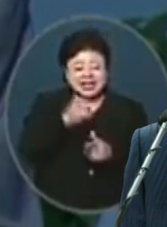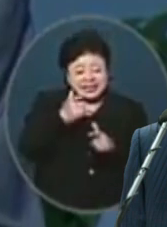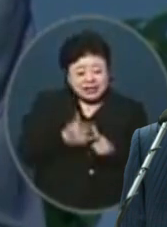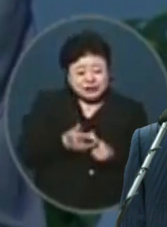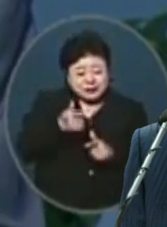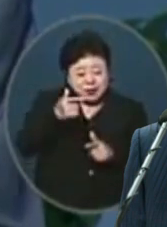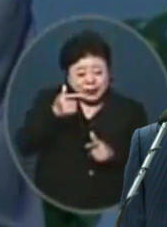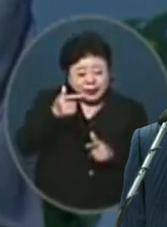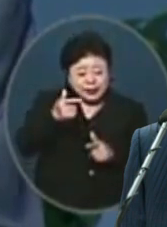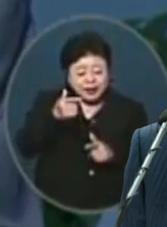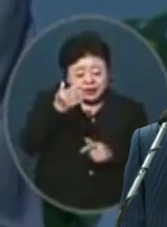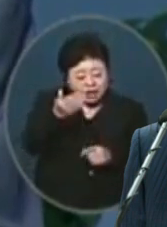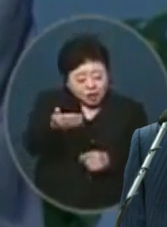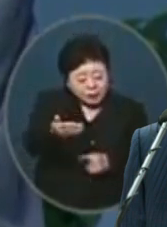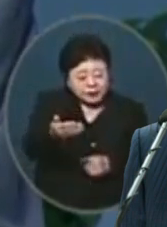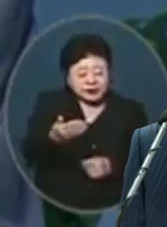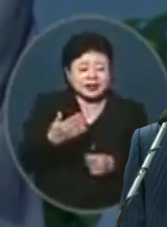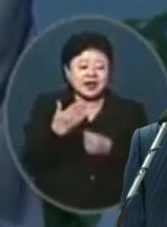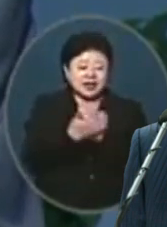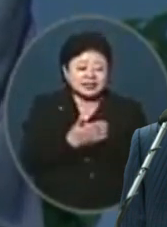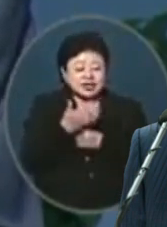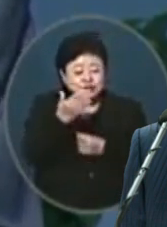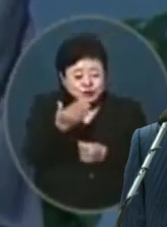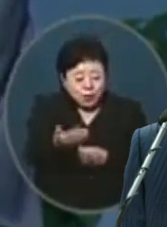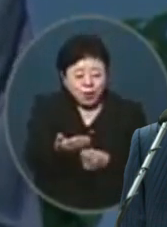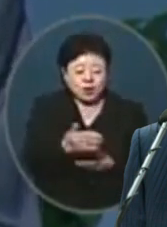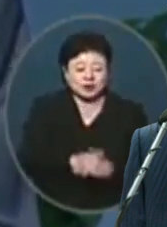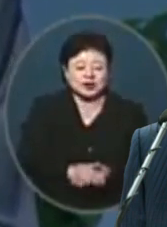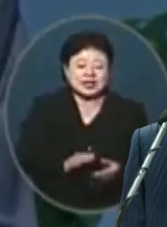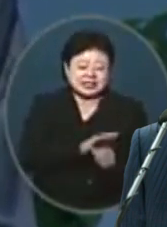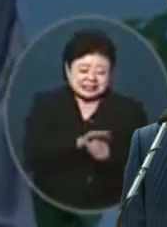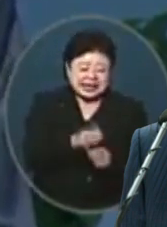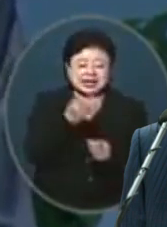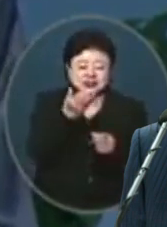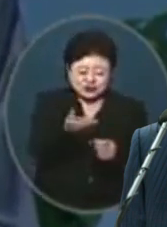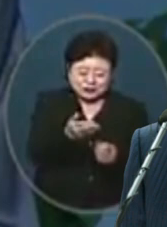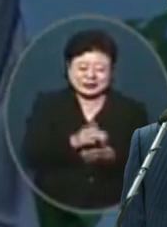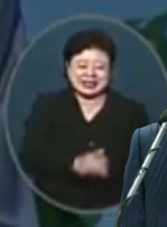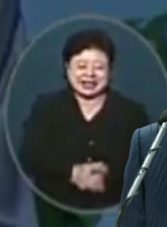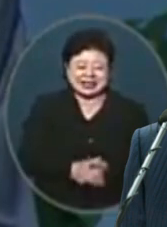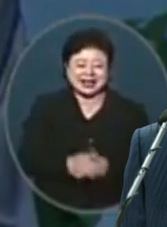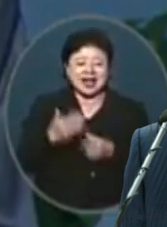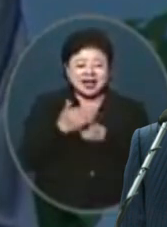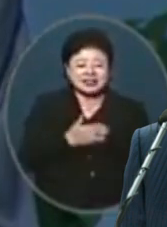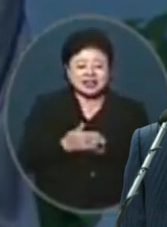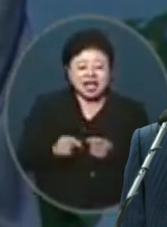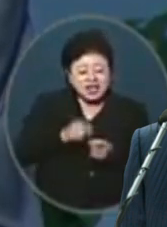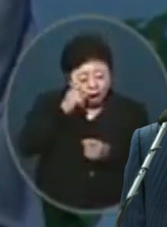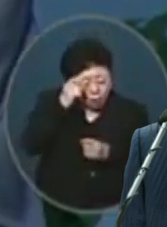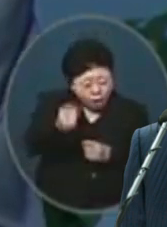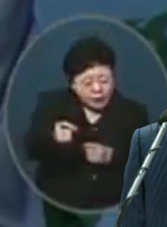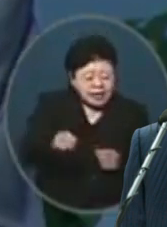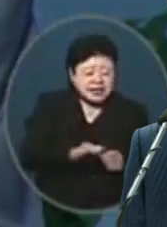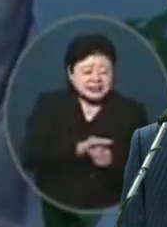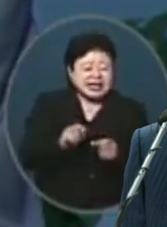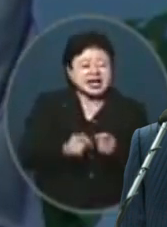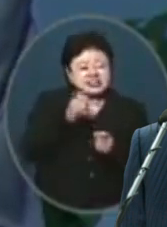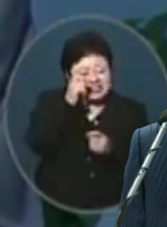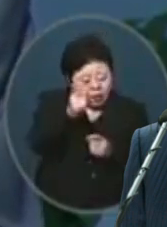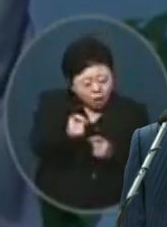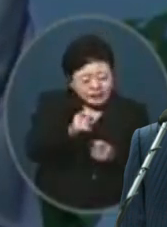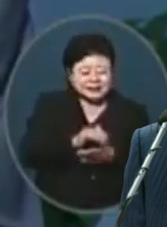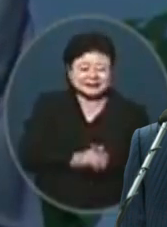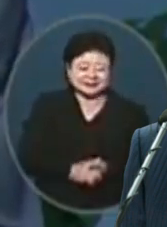예수님은 여러분에게 은혜를 주시고 사랑을 주십니다. 은혜도 영원하고 사랑도